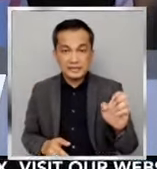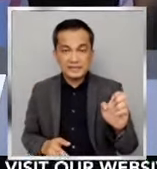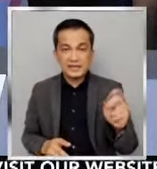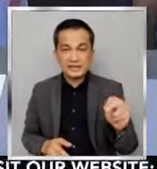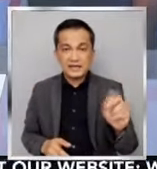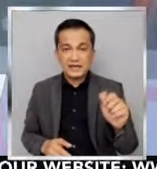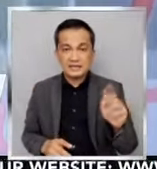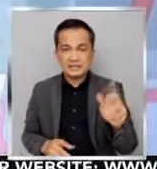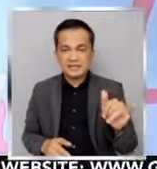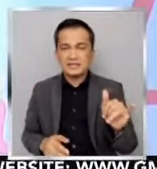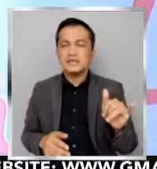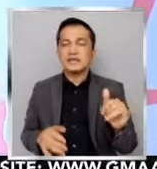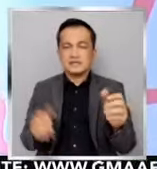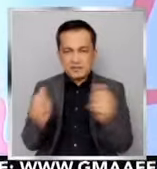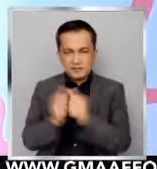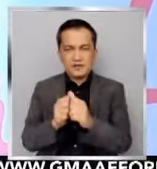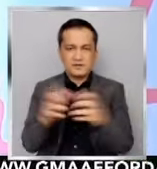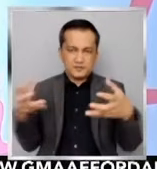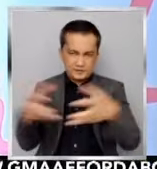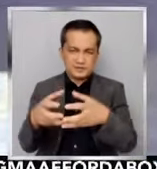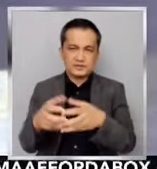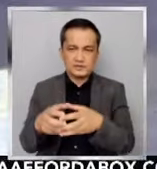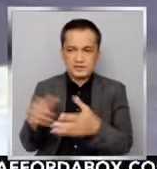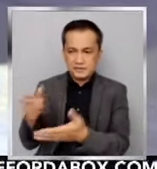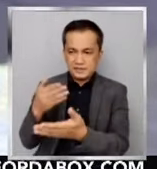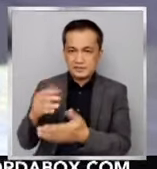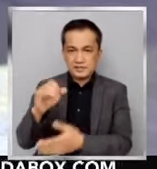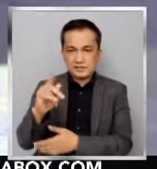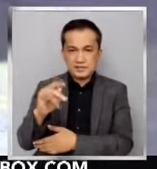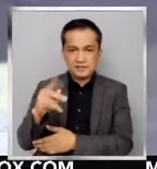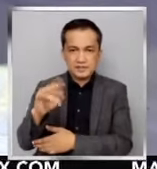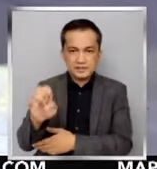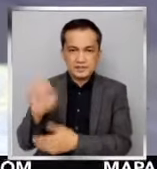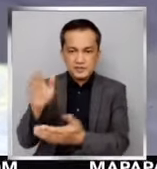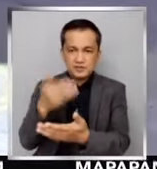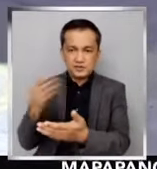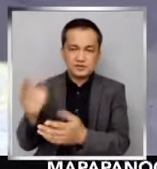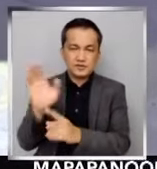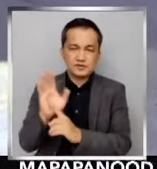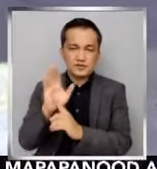Sparkada co-stars. Kinanta rin ni Zephanie ang theme song ng show.